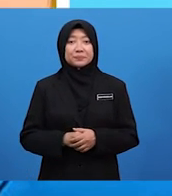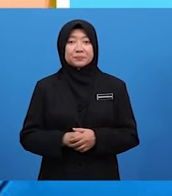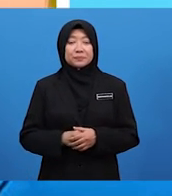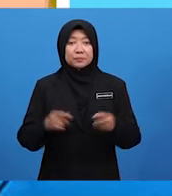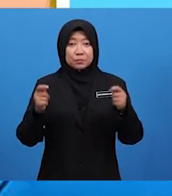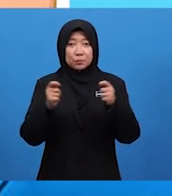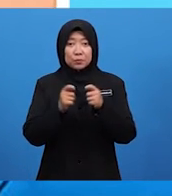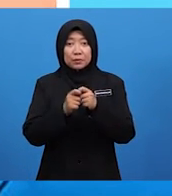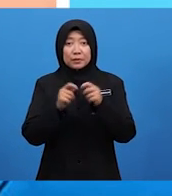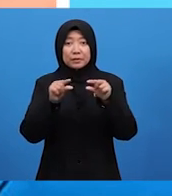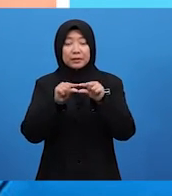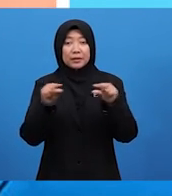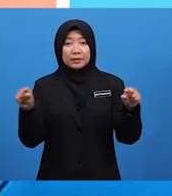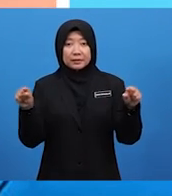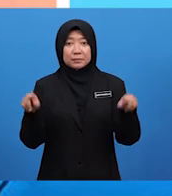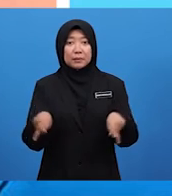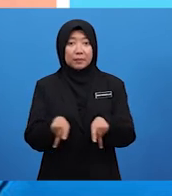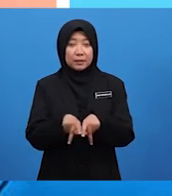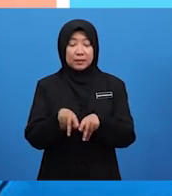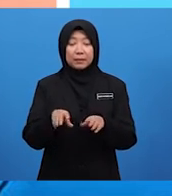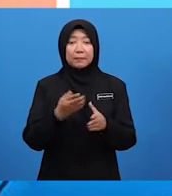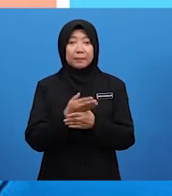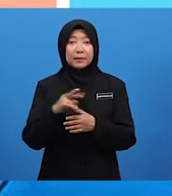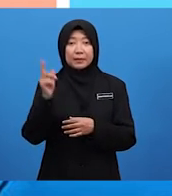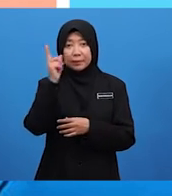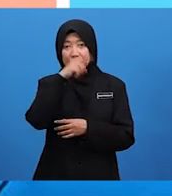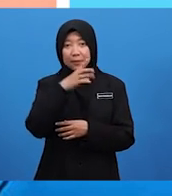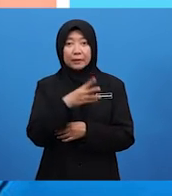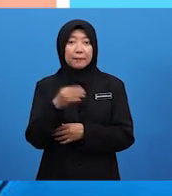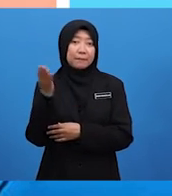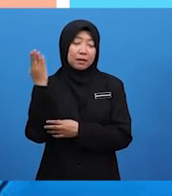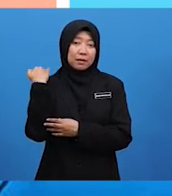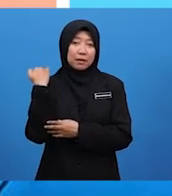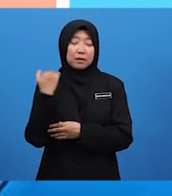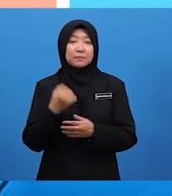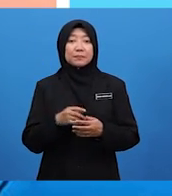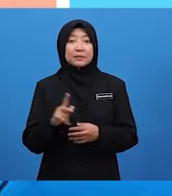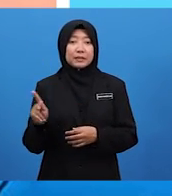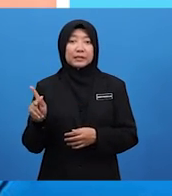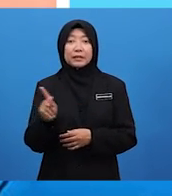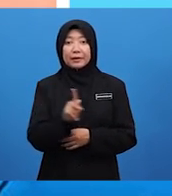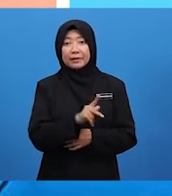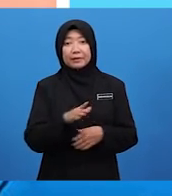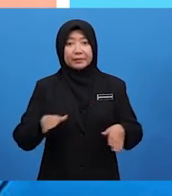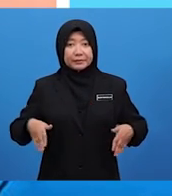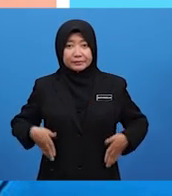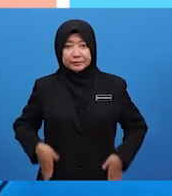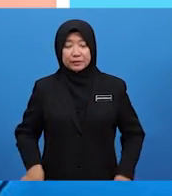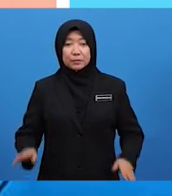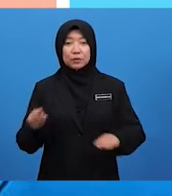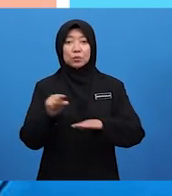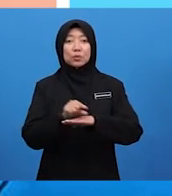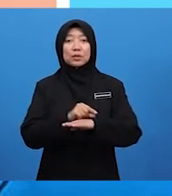Temukan garis pemadan bahagian hadapan dan belakang di sisi kiri dan kanan skirt